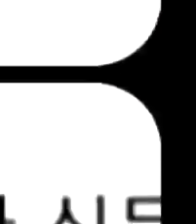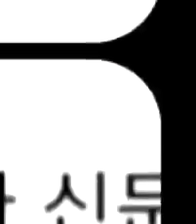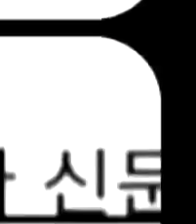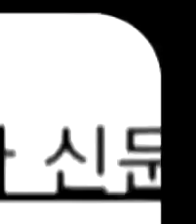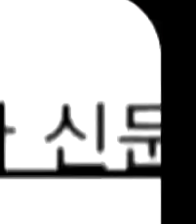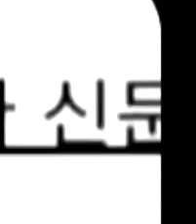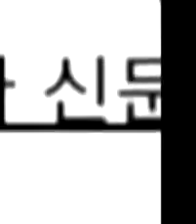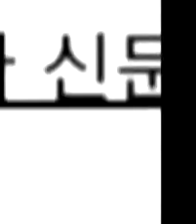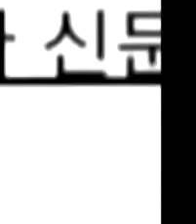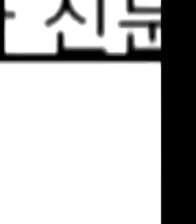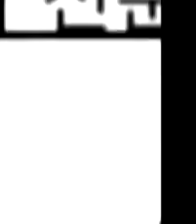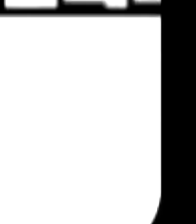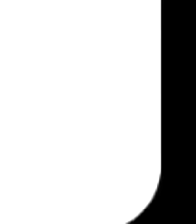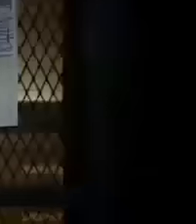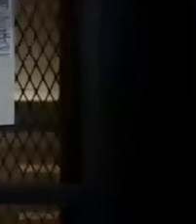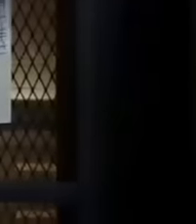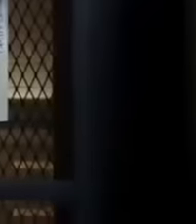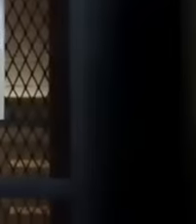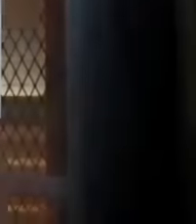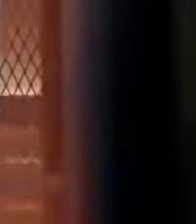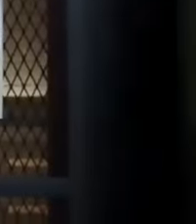캡처본이 담긴 문자를